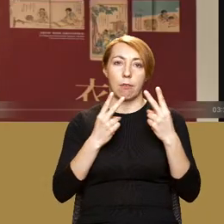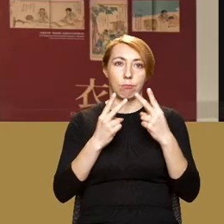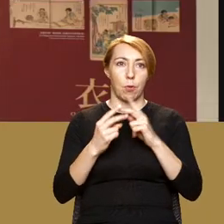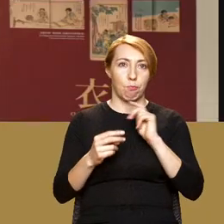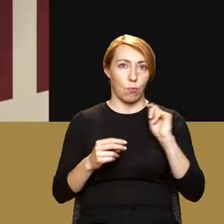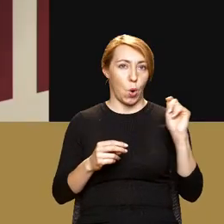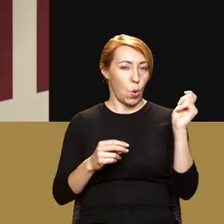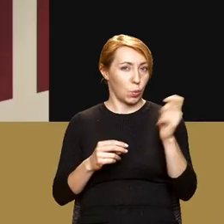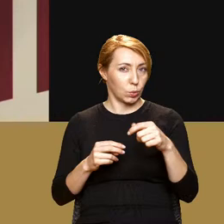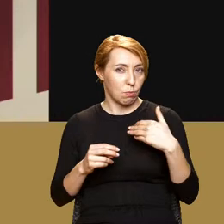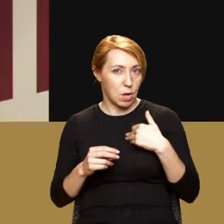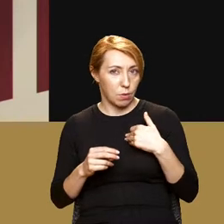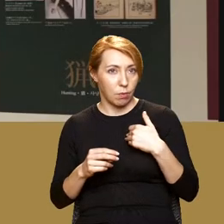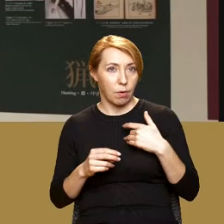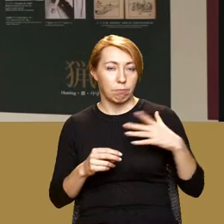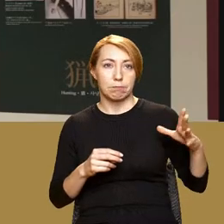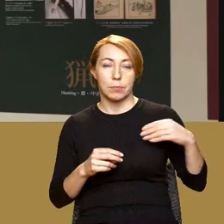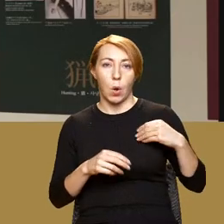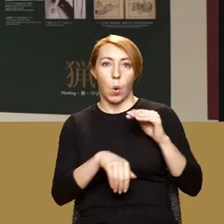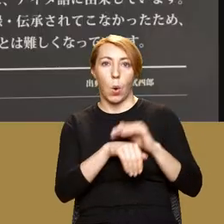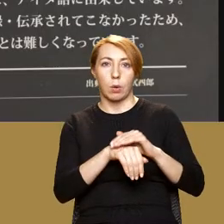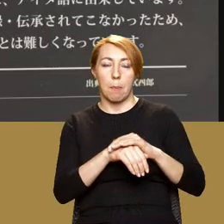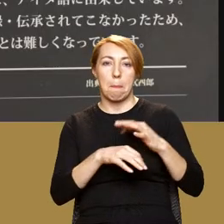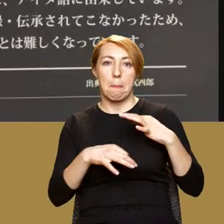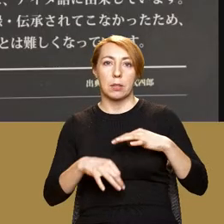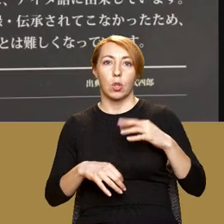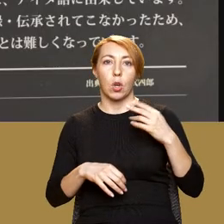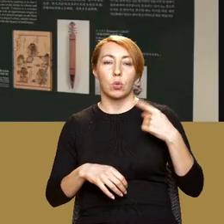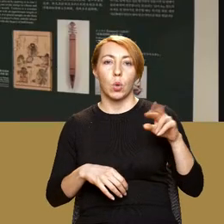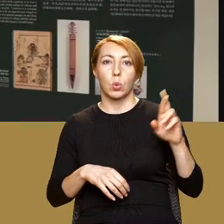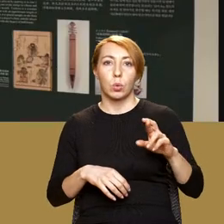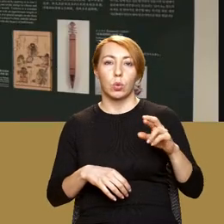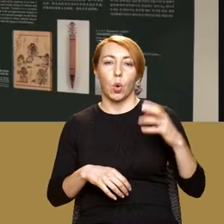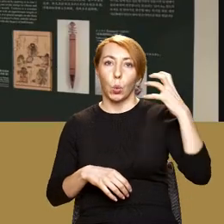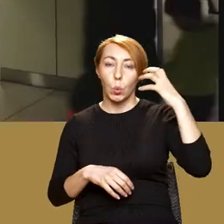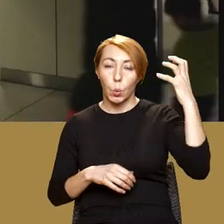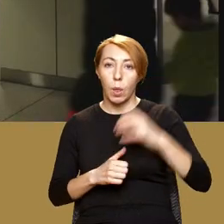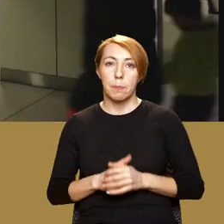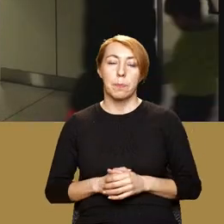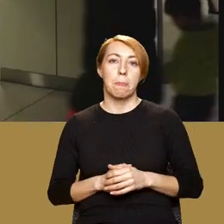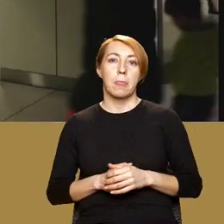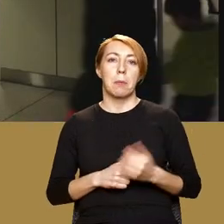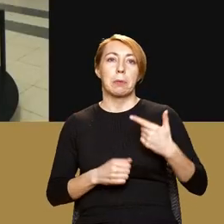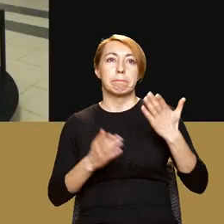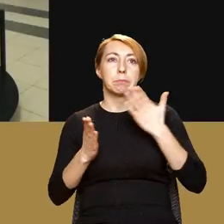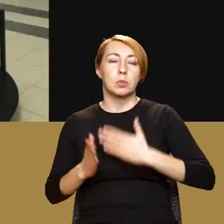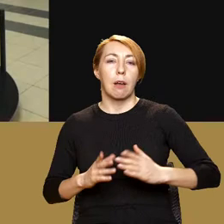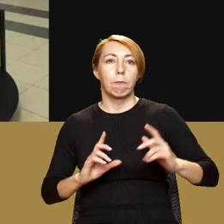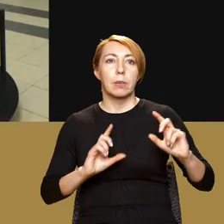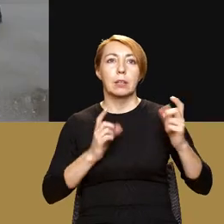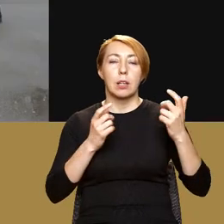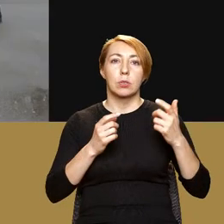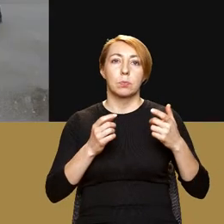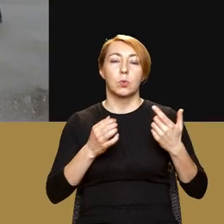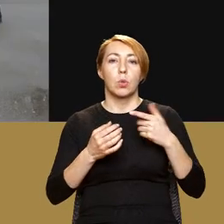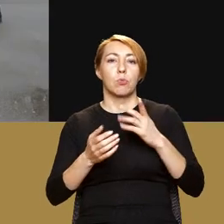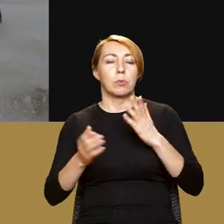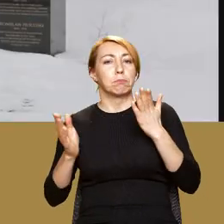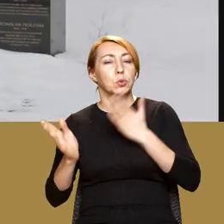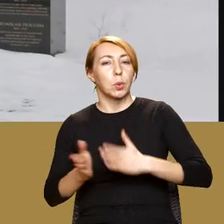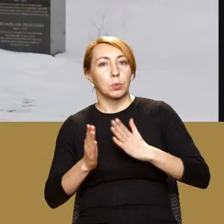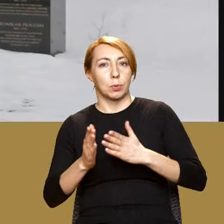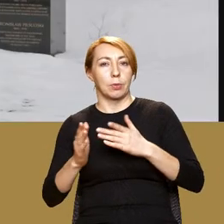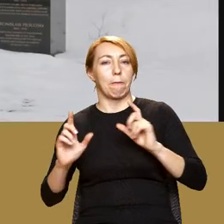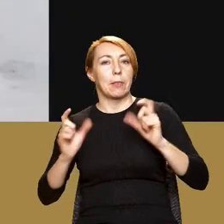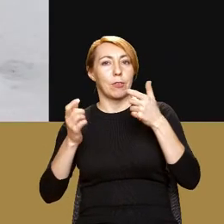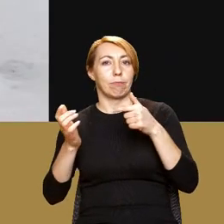którą odbyłam z moją koleżanką, panią dr Anną Król. Przygotowywaliśmy się wtedy do wydarzeń już na 2018 rok,